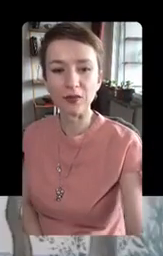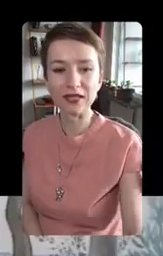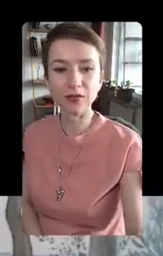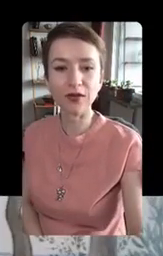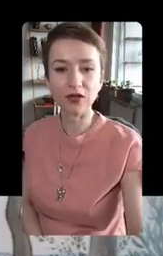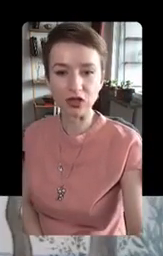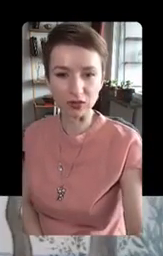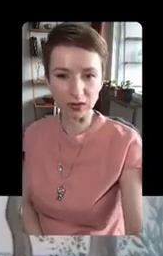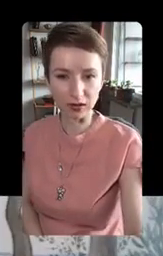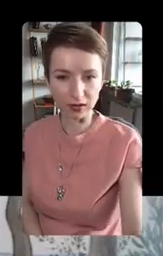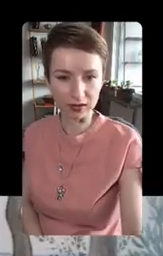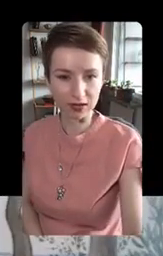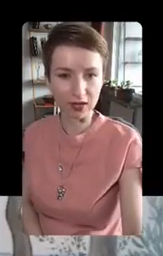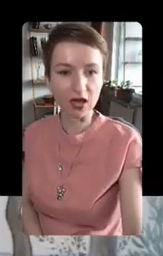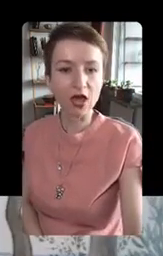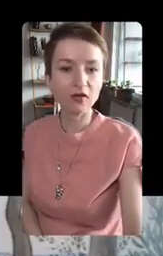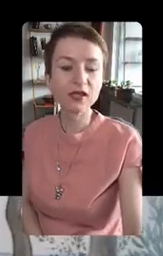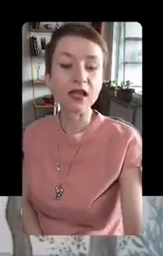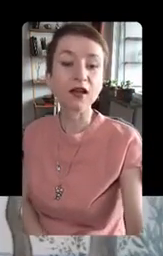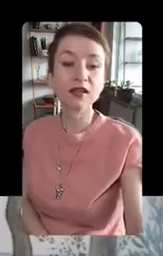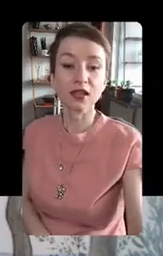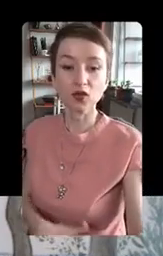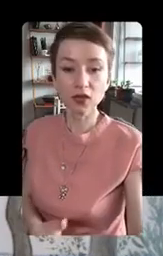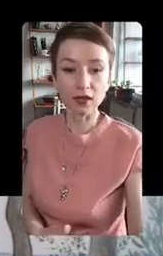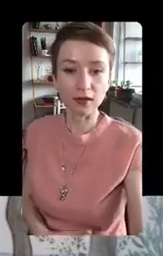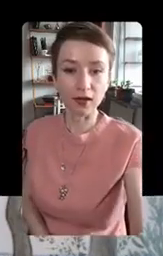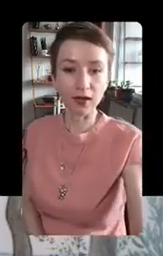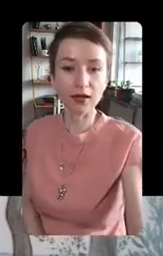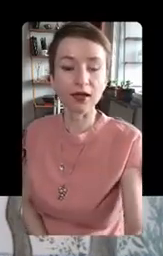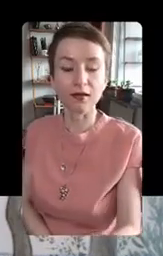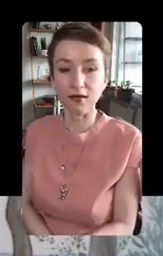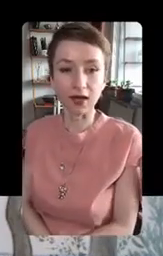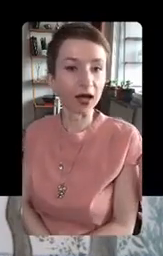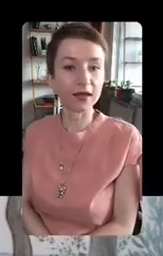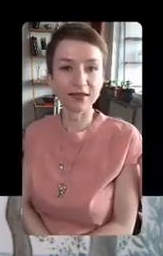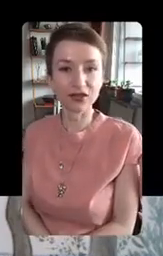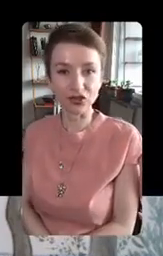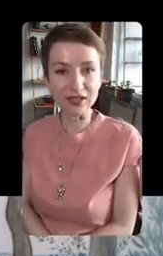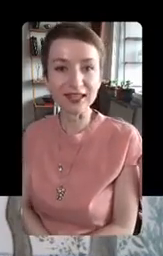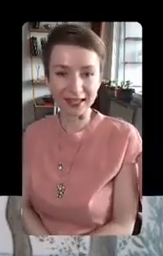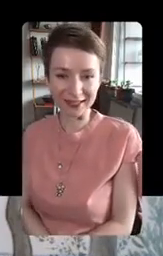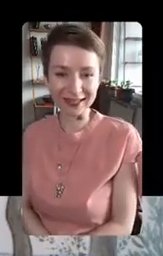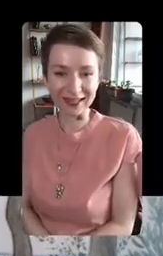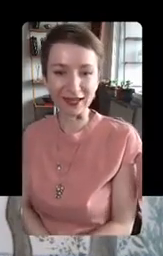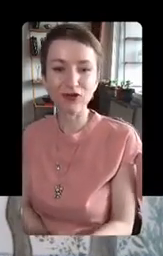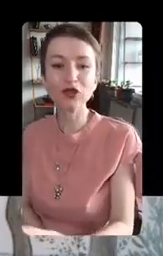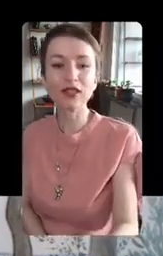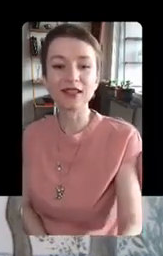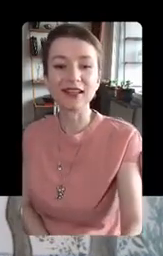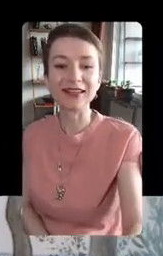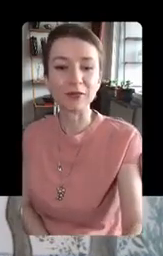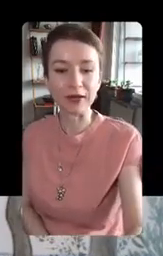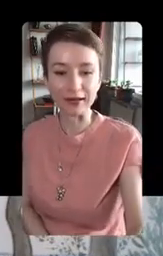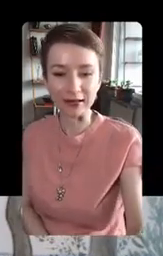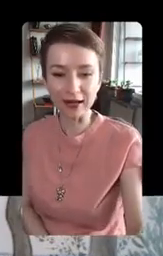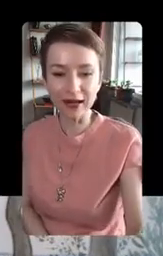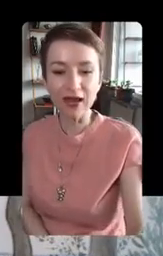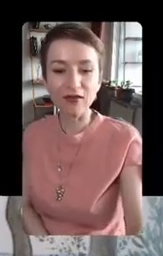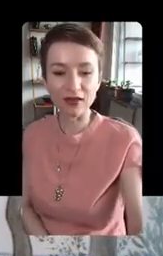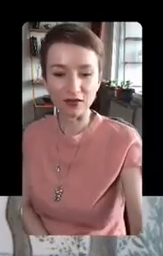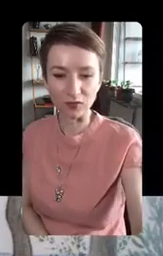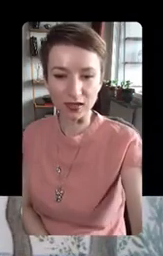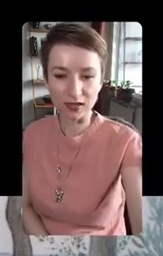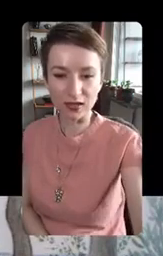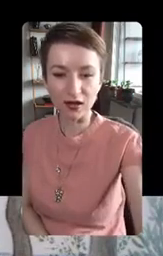жизнь, как постепенно жизнь менялась. Видите, с одной стороны, это такая шведская идиллия. Вот они сидят на